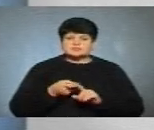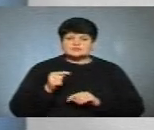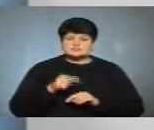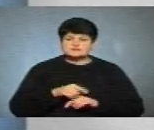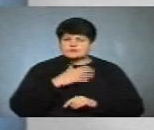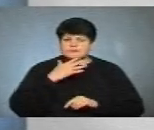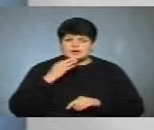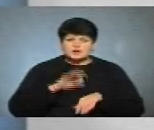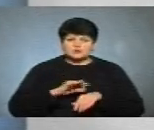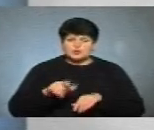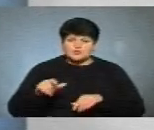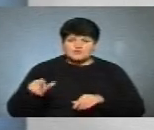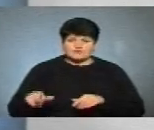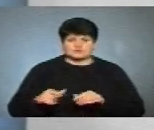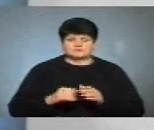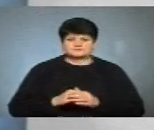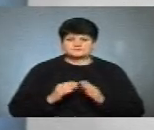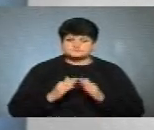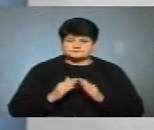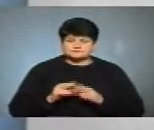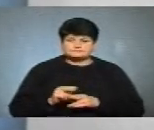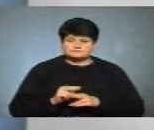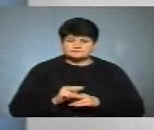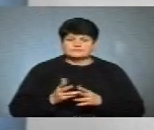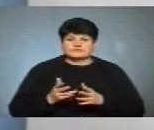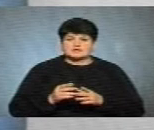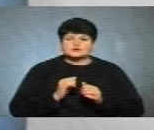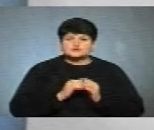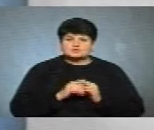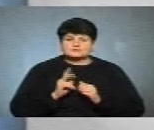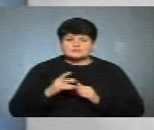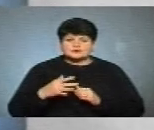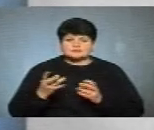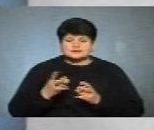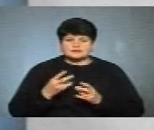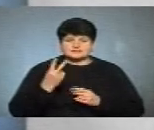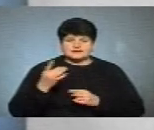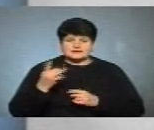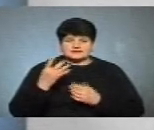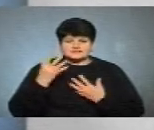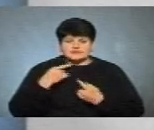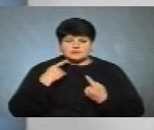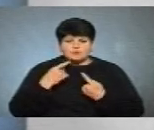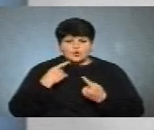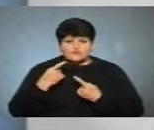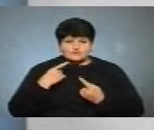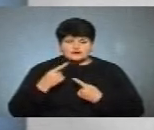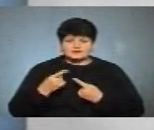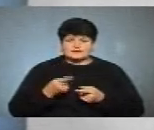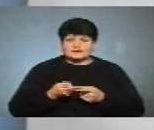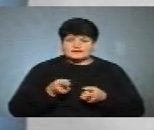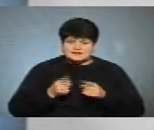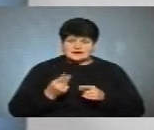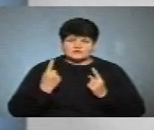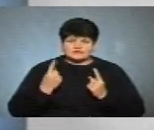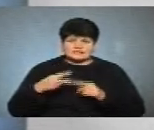багато хворих амбулаторних. Це з кожним хворим хоча б 2 рази в день треба поговорити. Реально велике